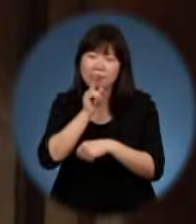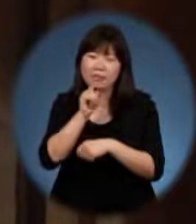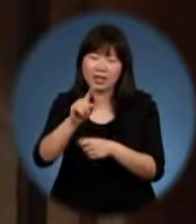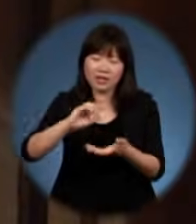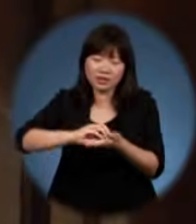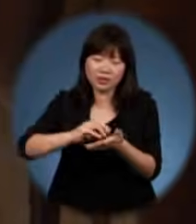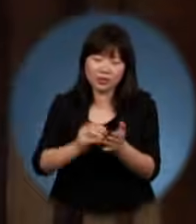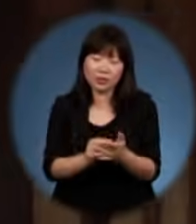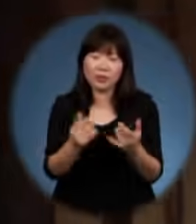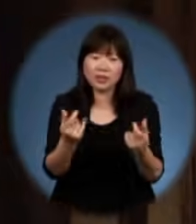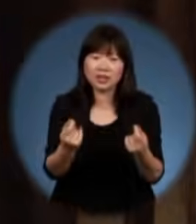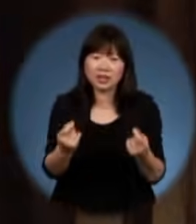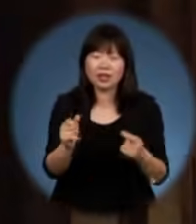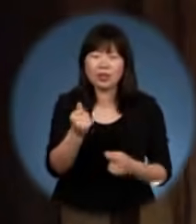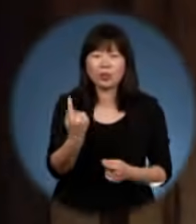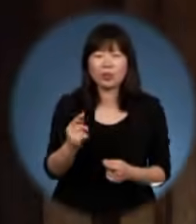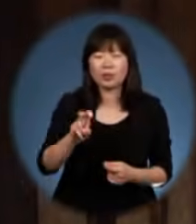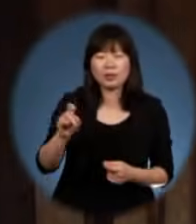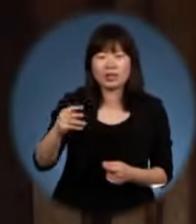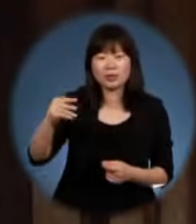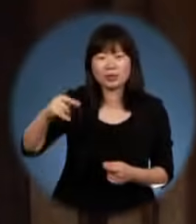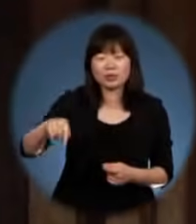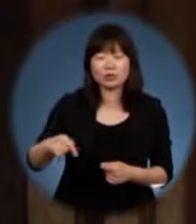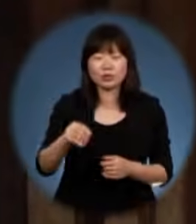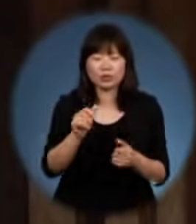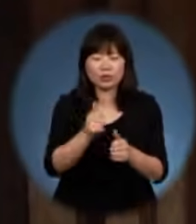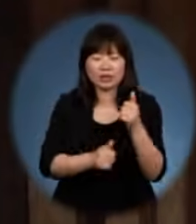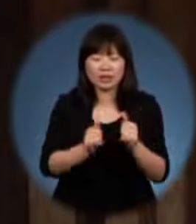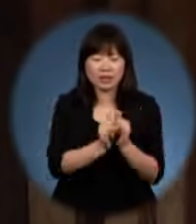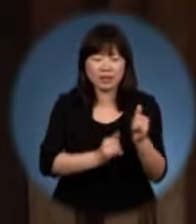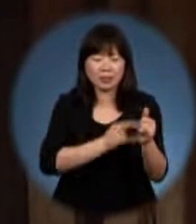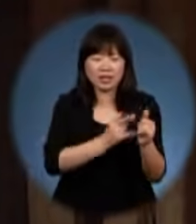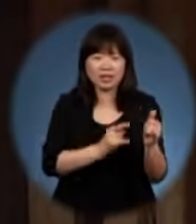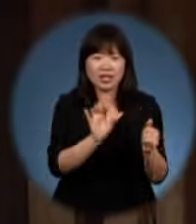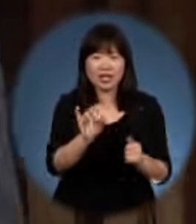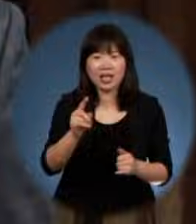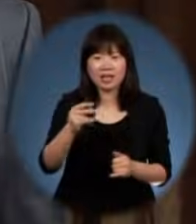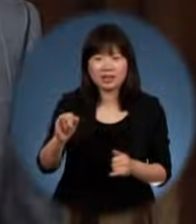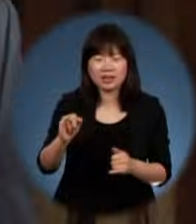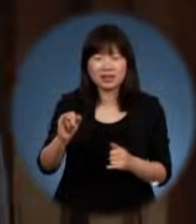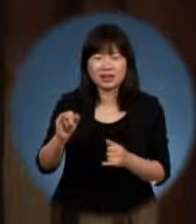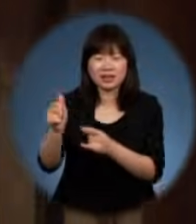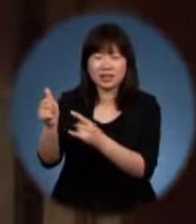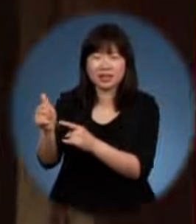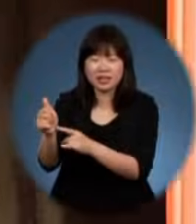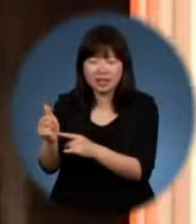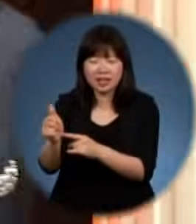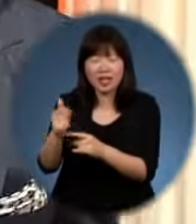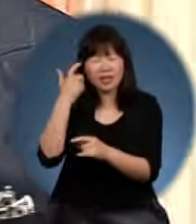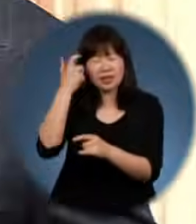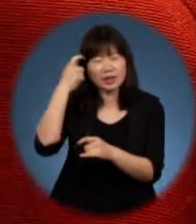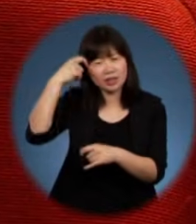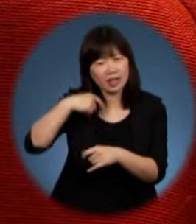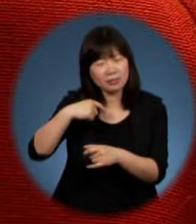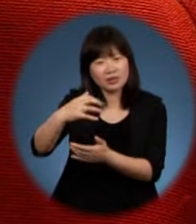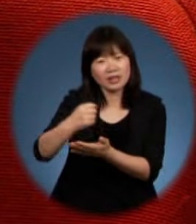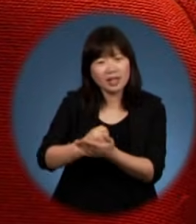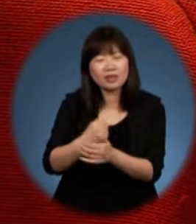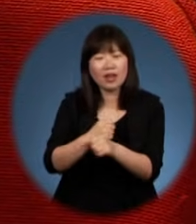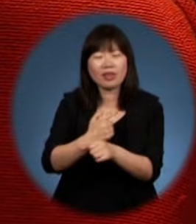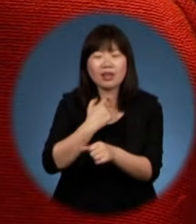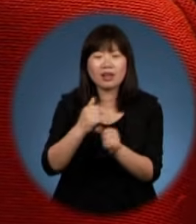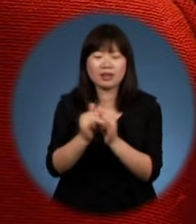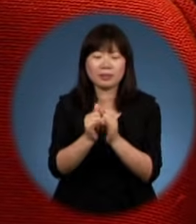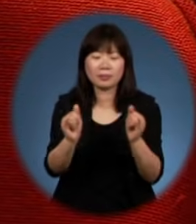이만큼 홈에 로서는 후대 사람들에게 아리스토텔레스와 램브란트 에게 영감을 불러 일으켰던 인물이지요